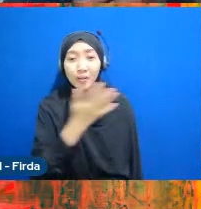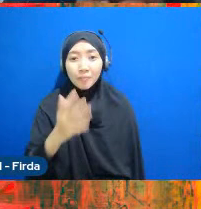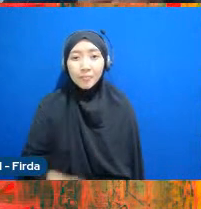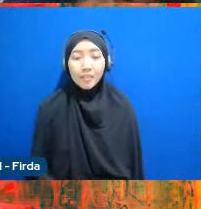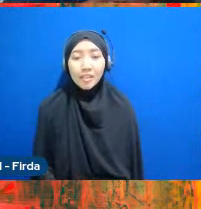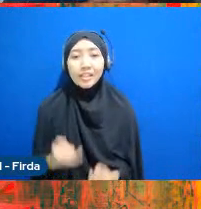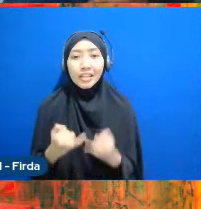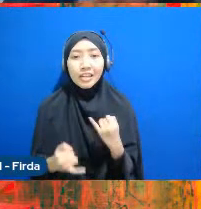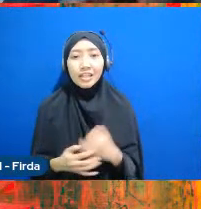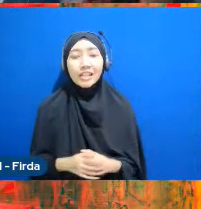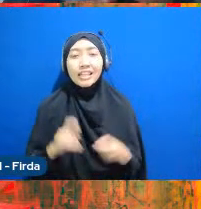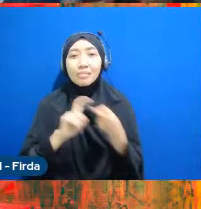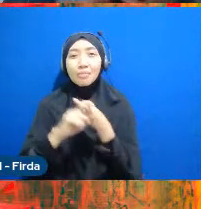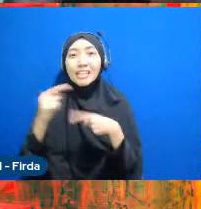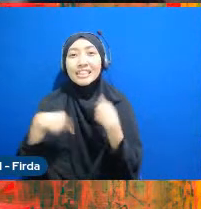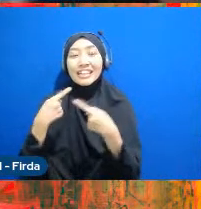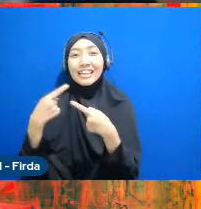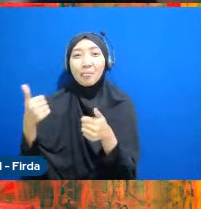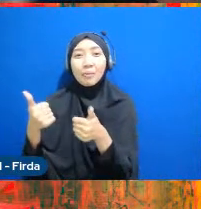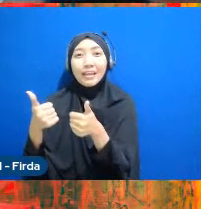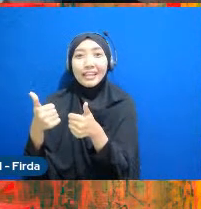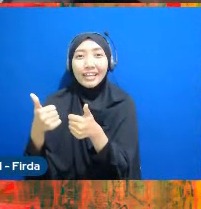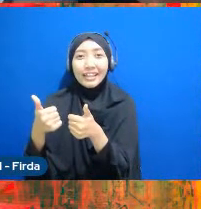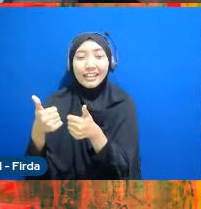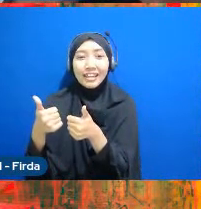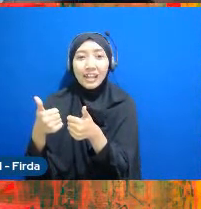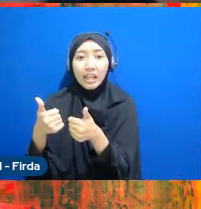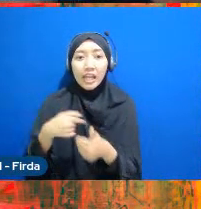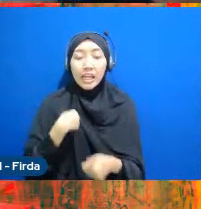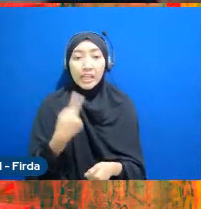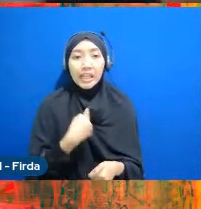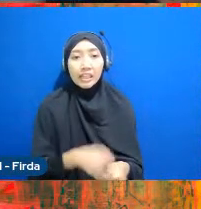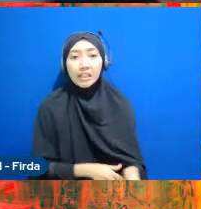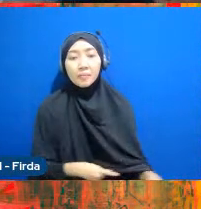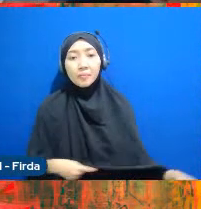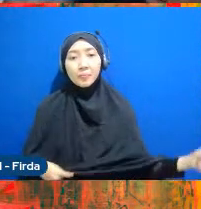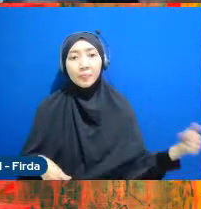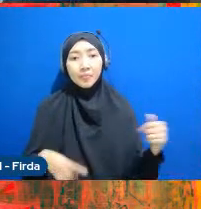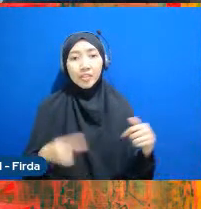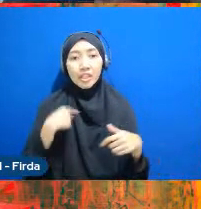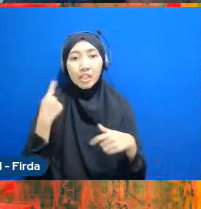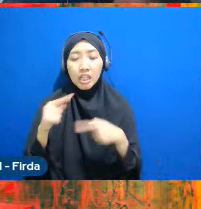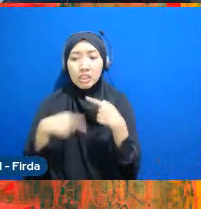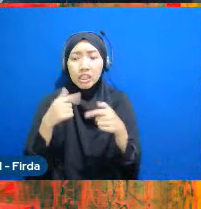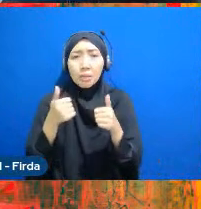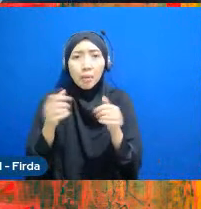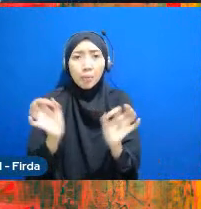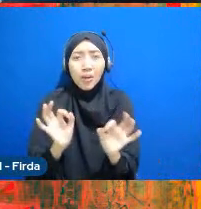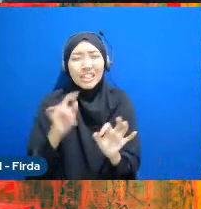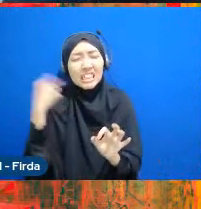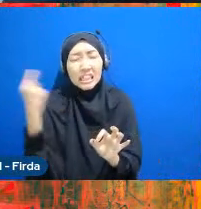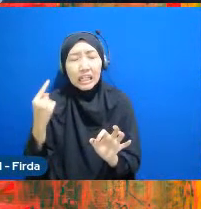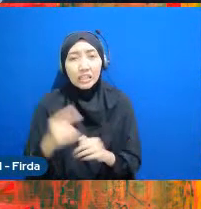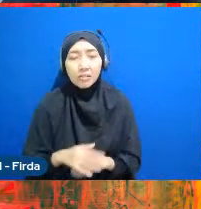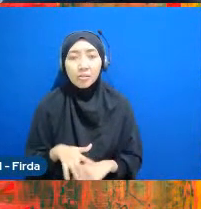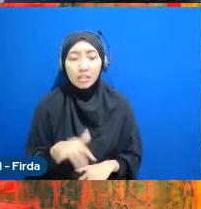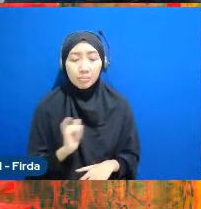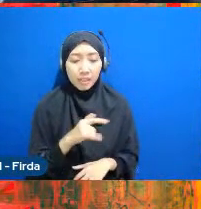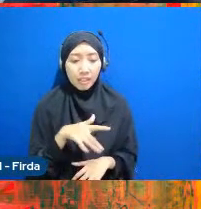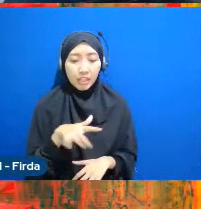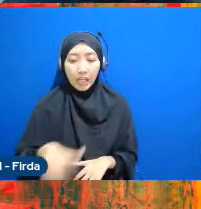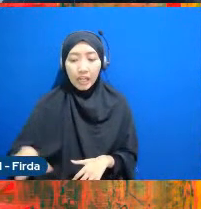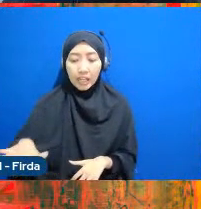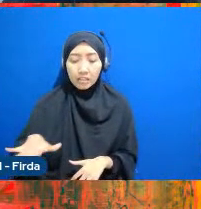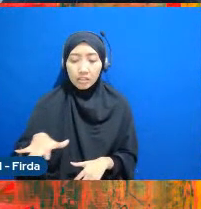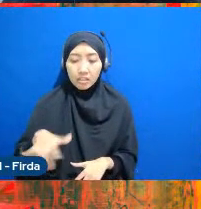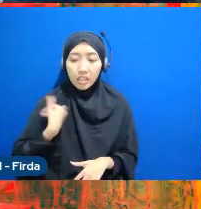teman cerita yang baik. Ini dia nih, kita nih seringkali bukan teman cerita yang baik. Sering gak sih kita ngerasa bahwa anak kita tuh